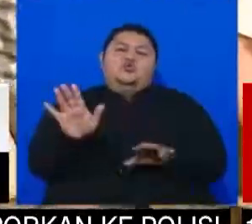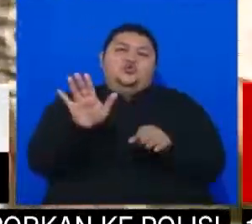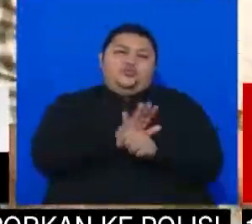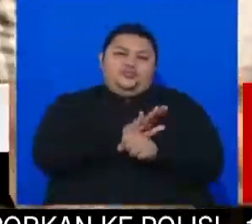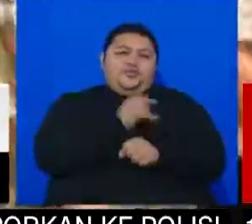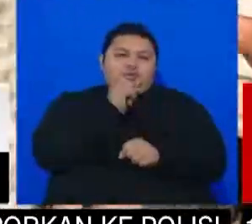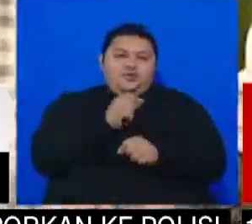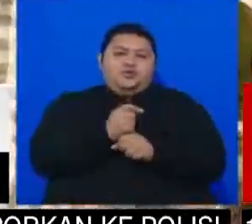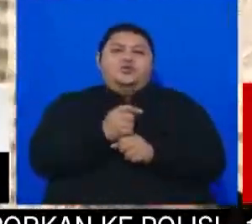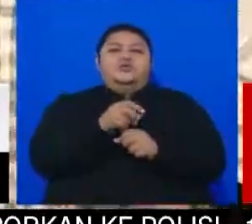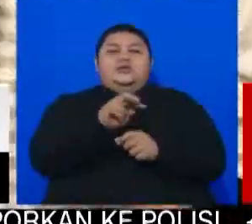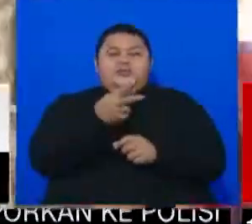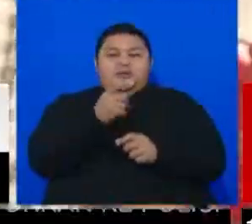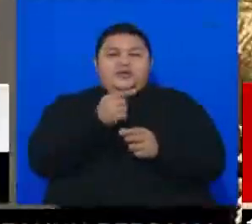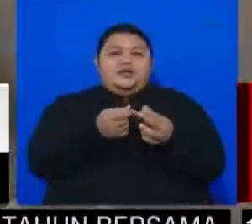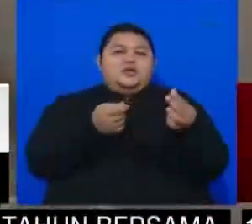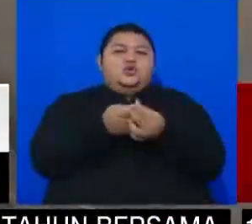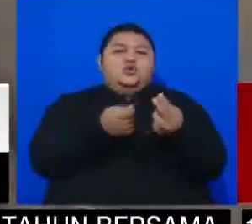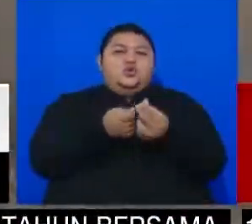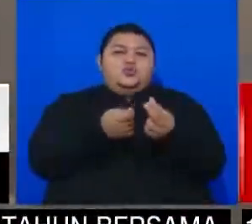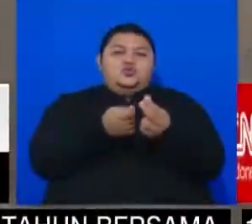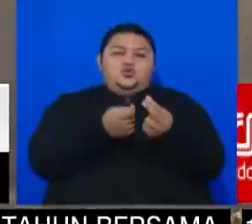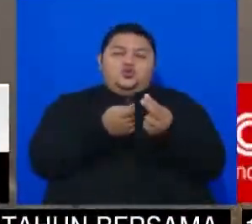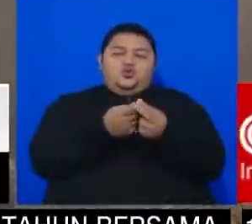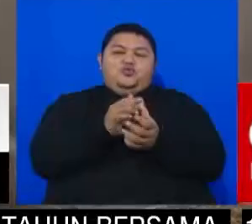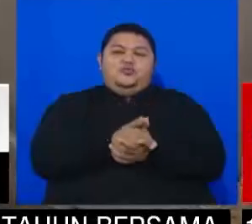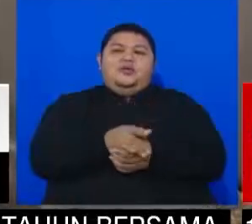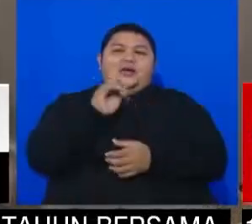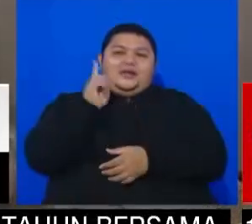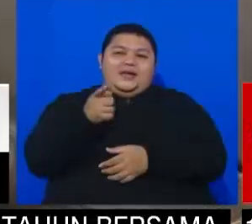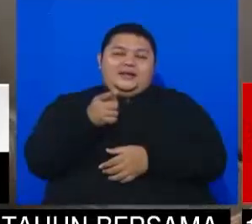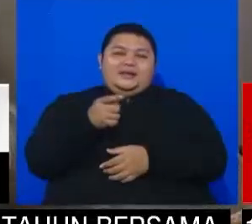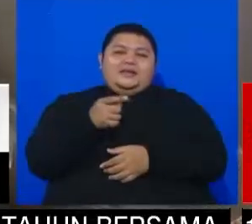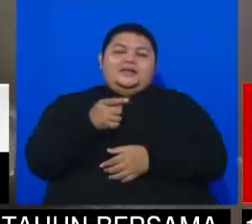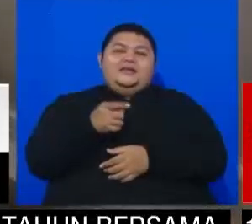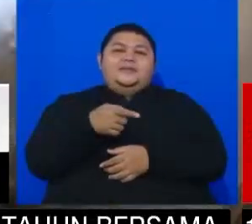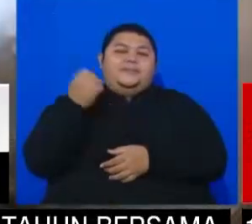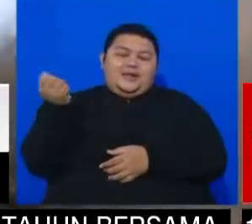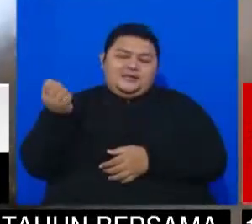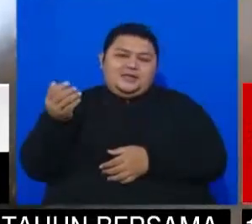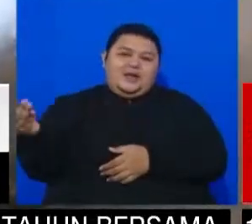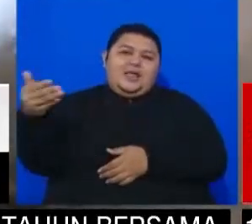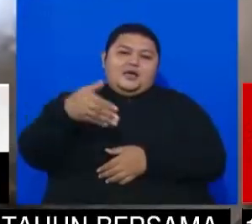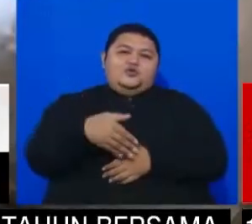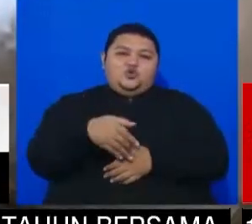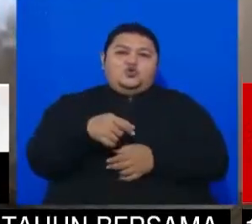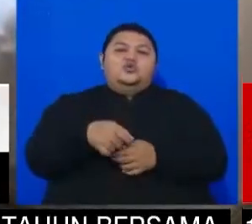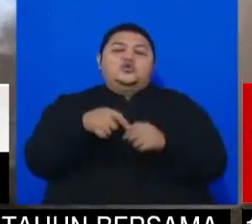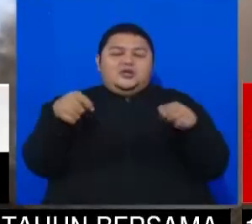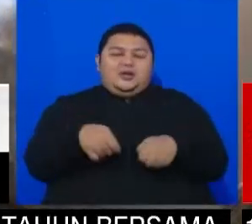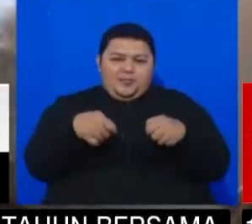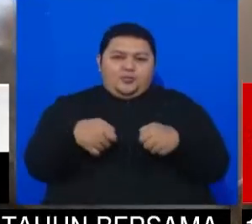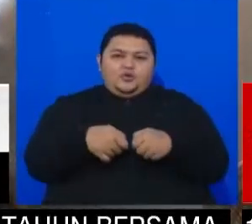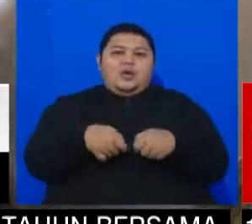untuk dijadikan menu sate telur puyuh. Dari pasar kami langsung menuju dapur. Meskipun berjualan pada sore hari, persiapan mulai